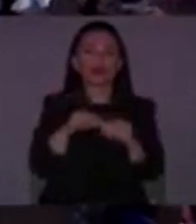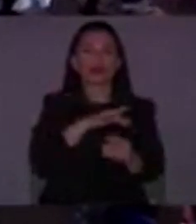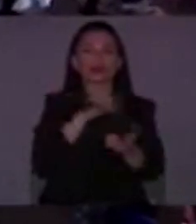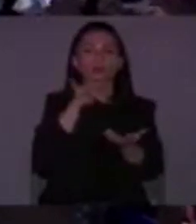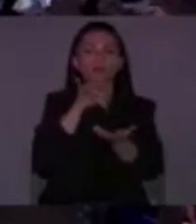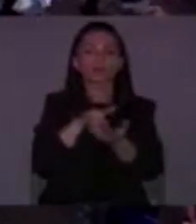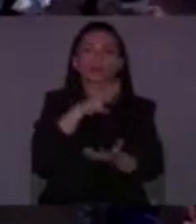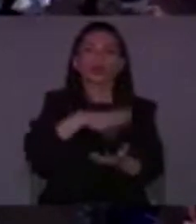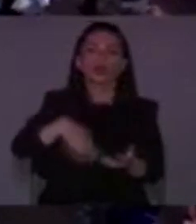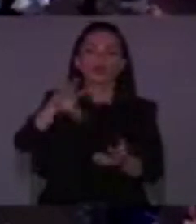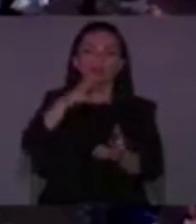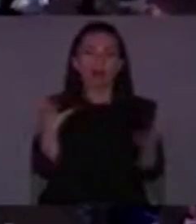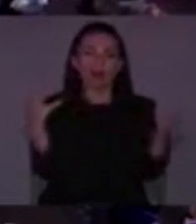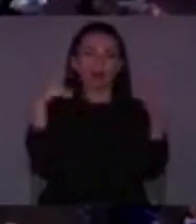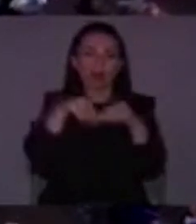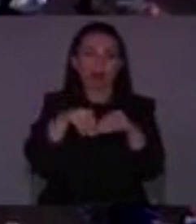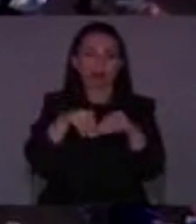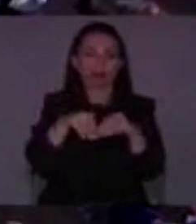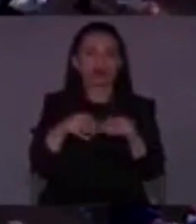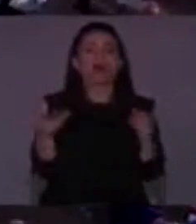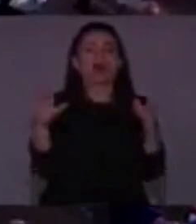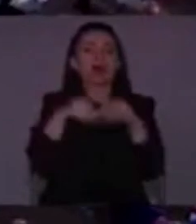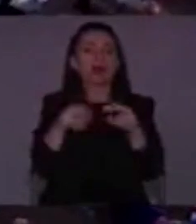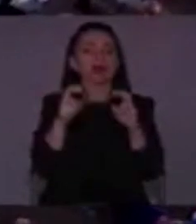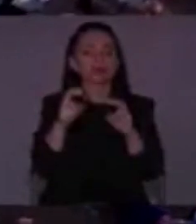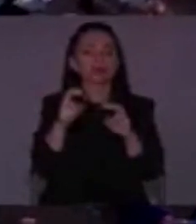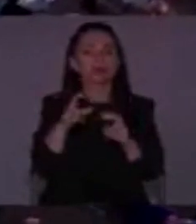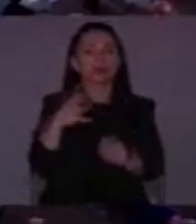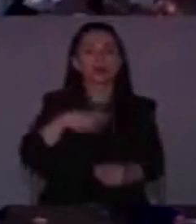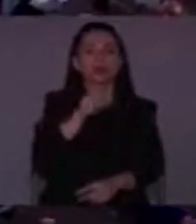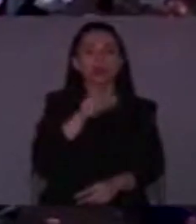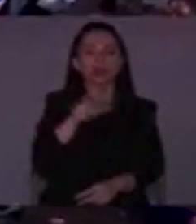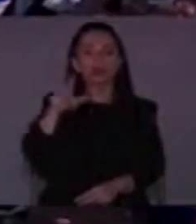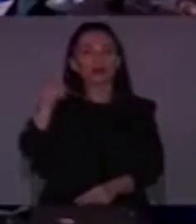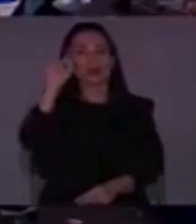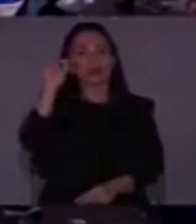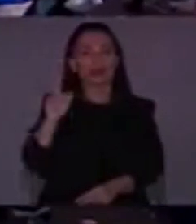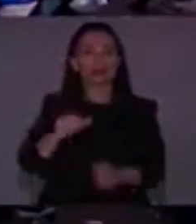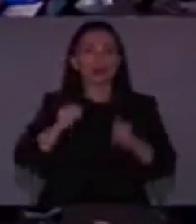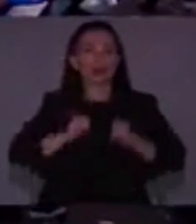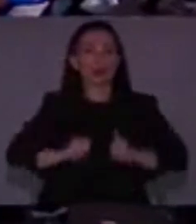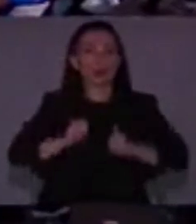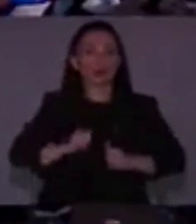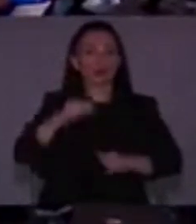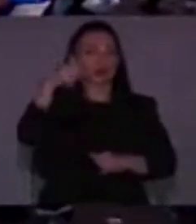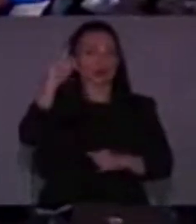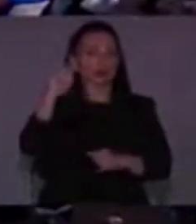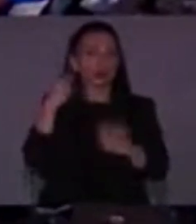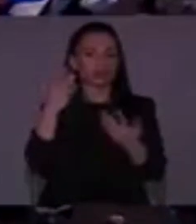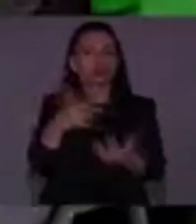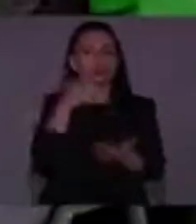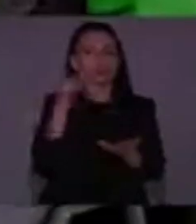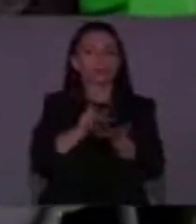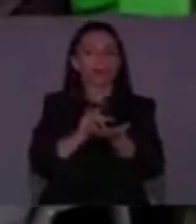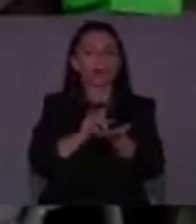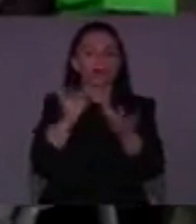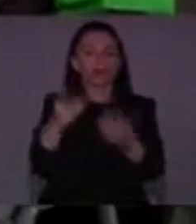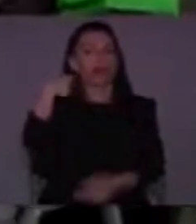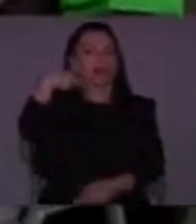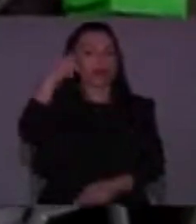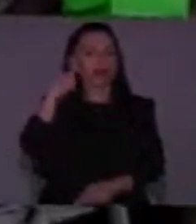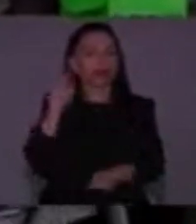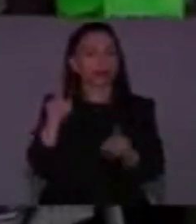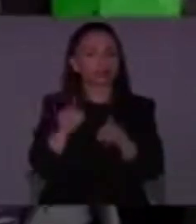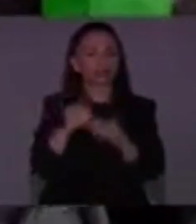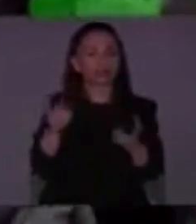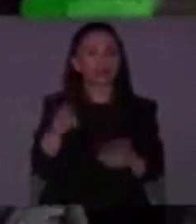თბილისი ყველას აერთიანებს, აერთიანებს ქართველებს და ებრაელებს, ქურთებს, იეზიდებს და ბერძნებს,